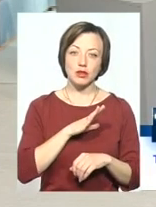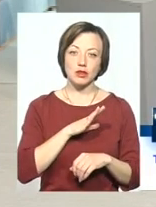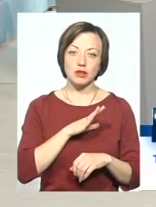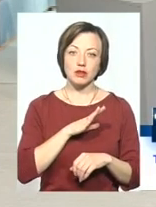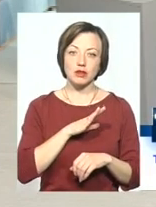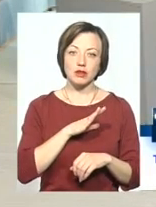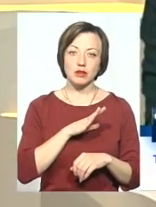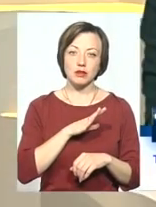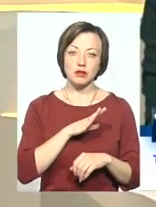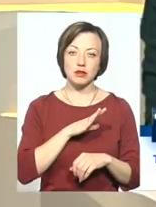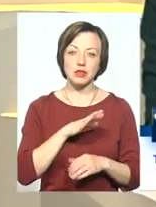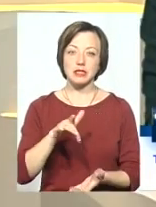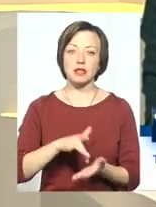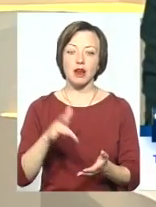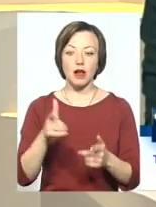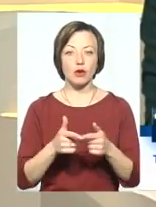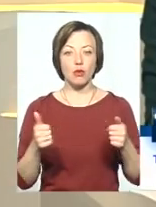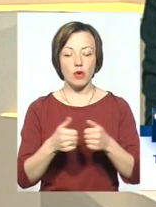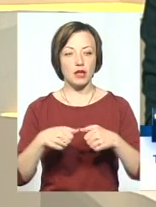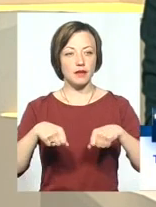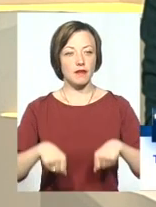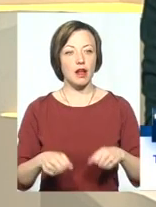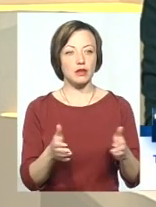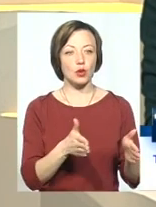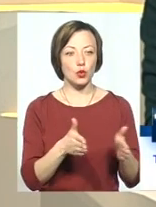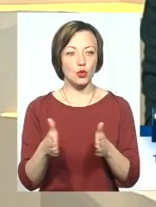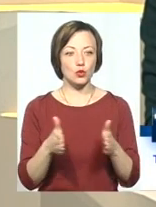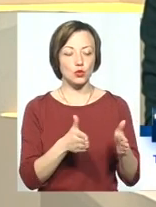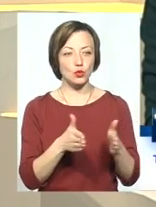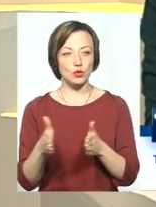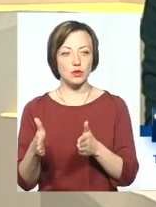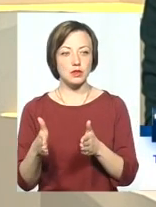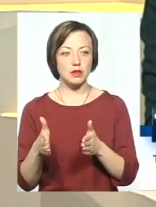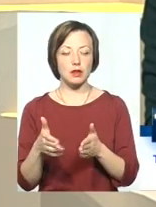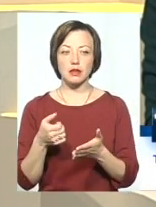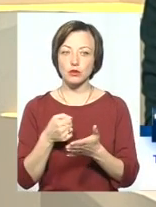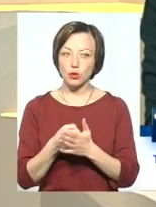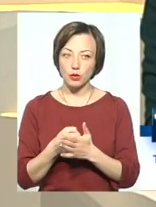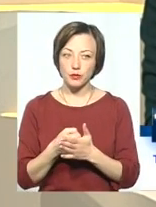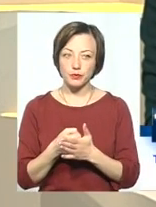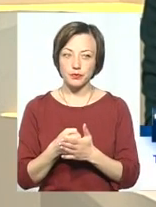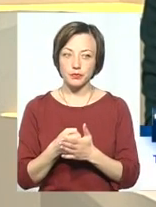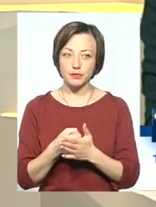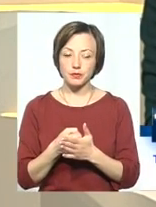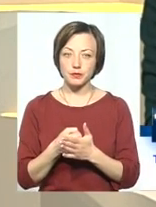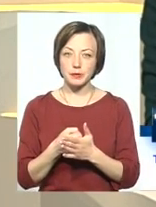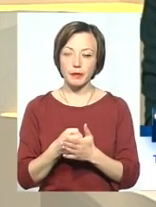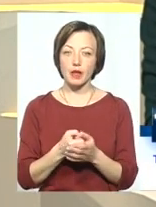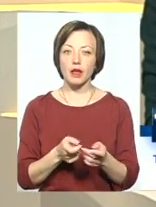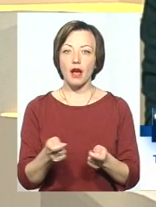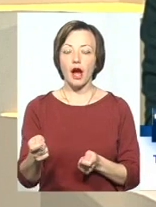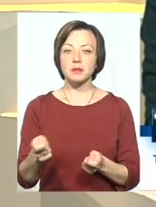таким чином центральні органи влади готуються до е отії